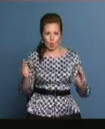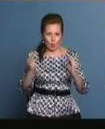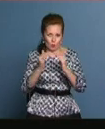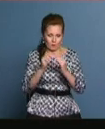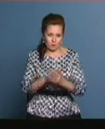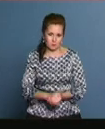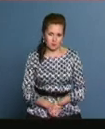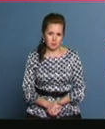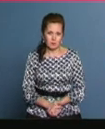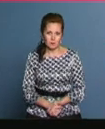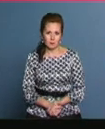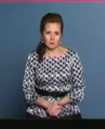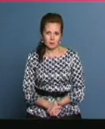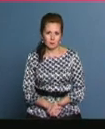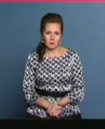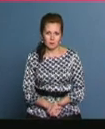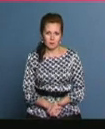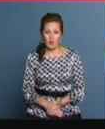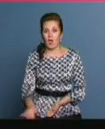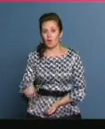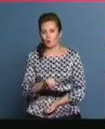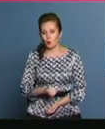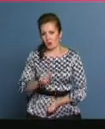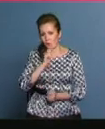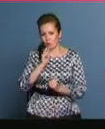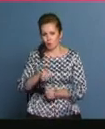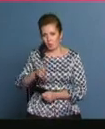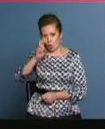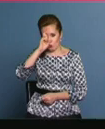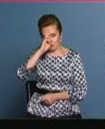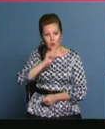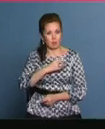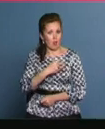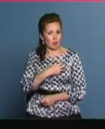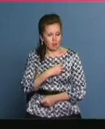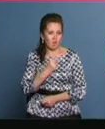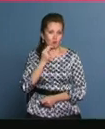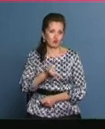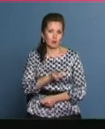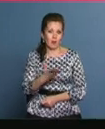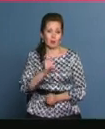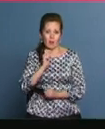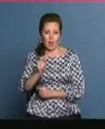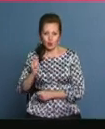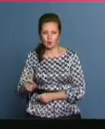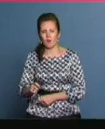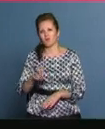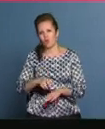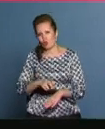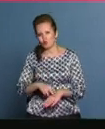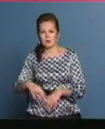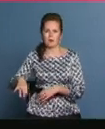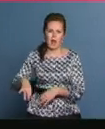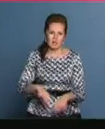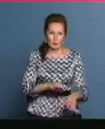«Моя Удмуртия». В Удмуртии вручили государственные награды. В числе награжденных – аграрии, врачи, транспортники,